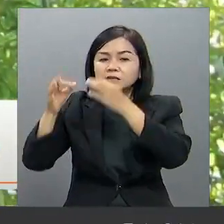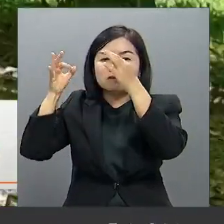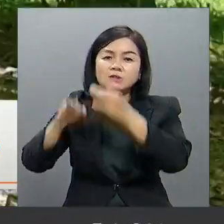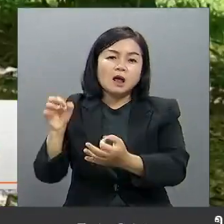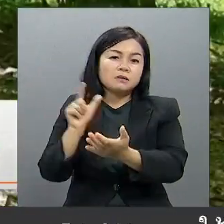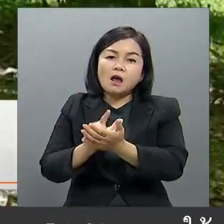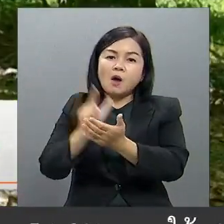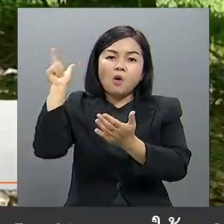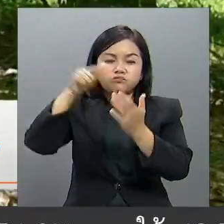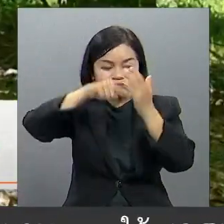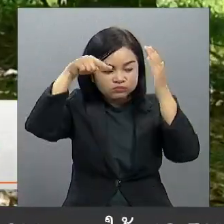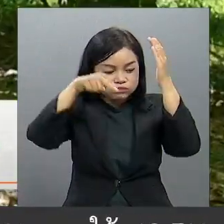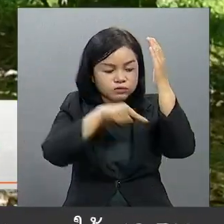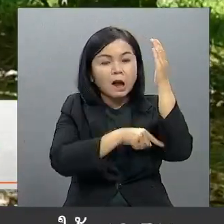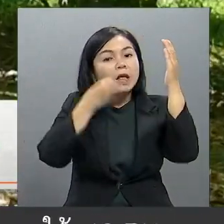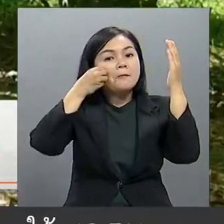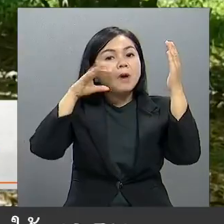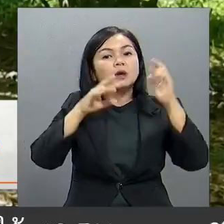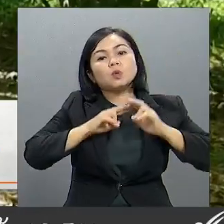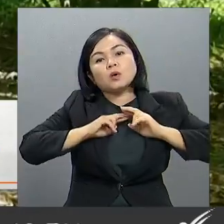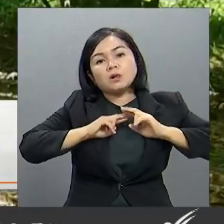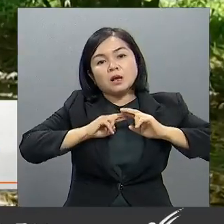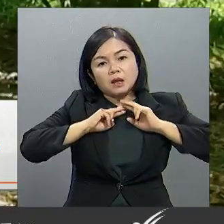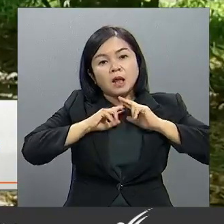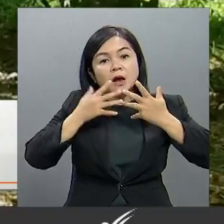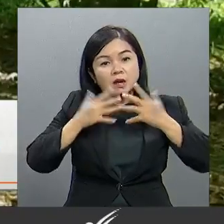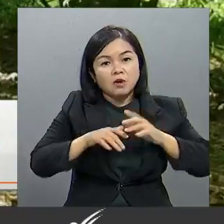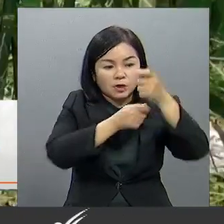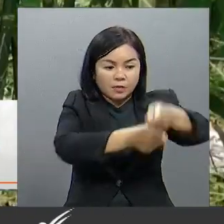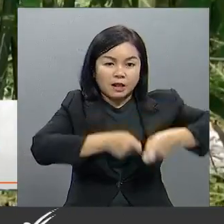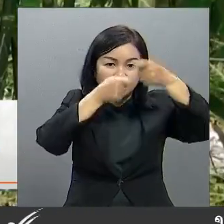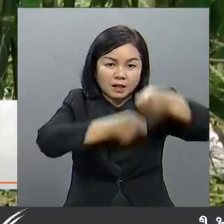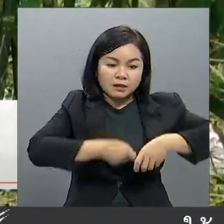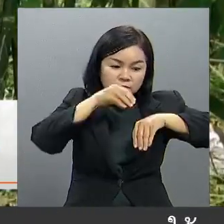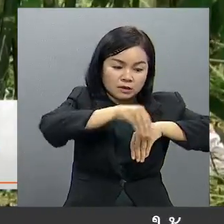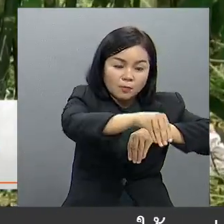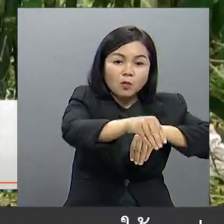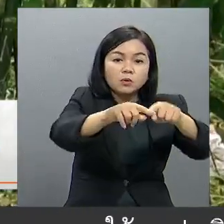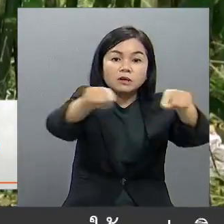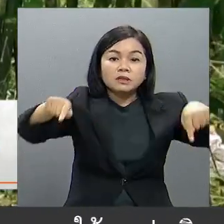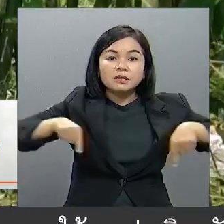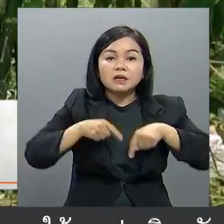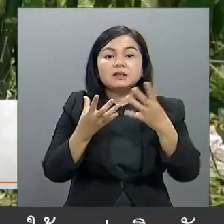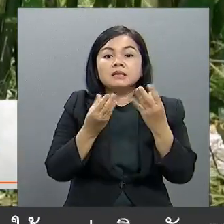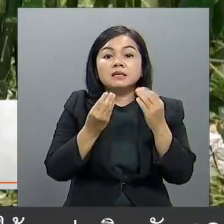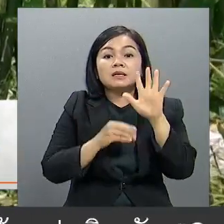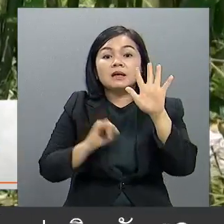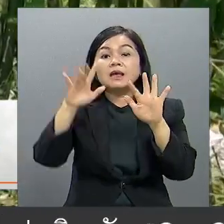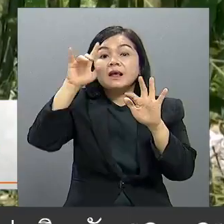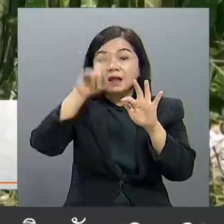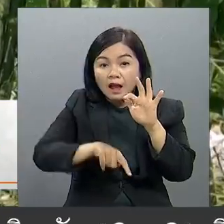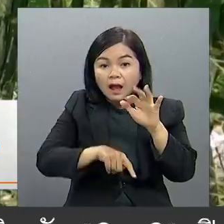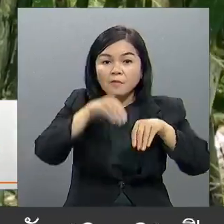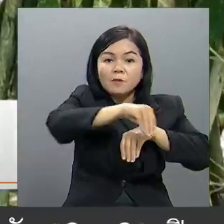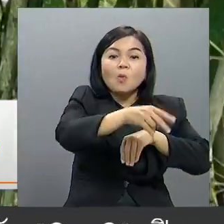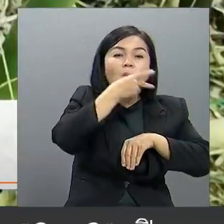กลับบ้านเกินนะคะพีปุกยางภรา ภ Leistมกับไ Brid.. coisas